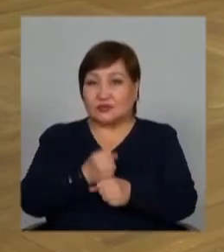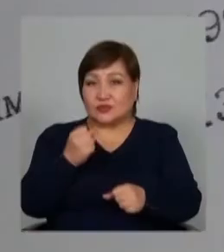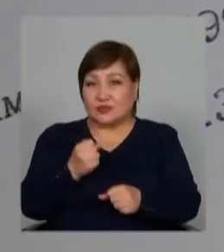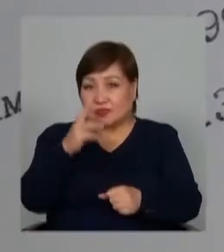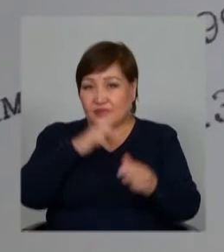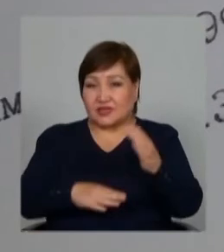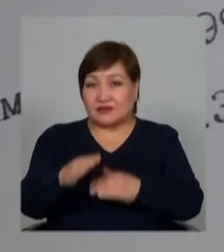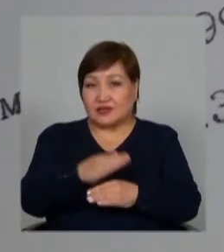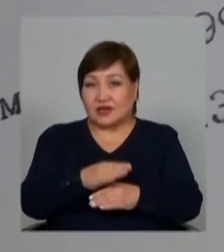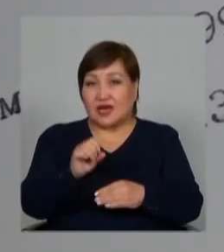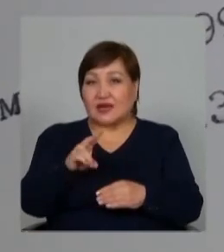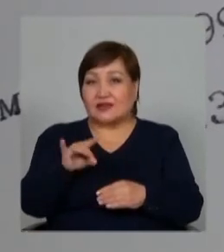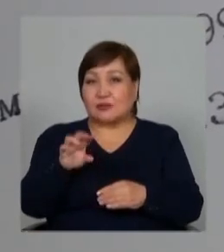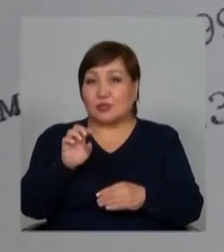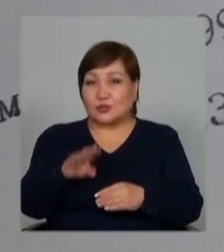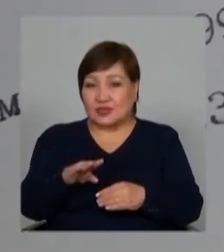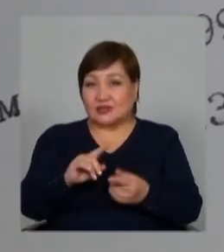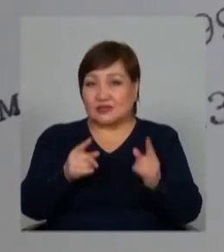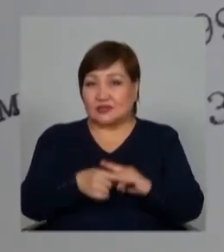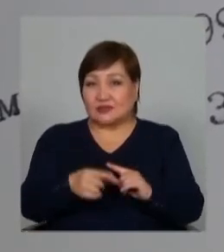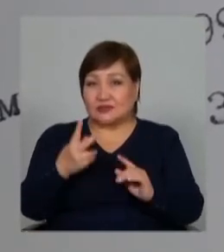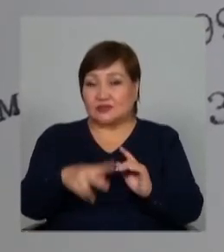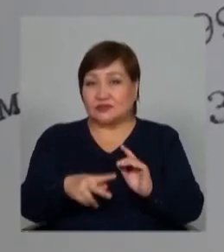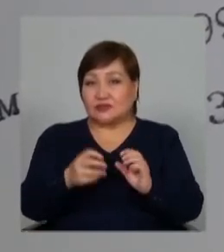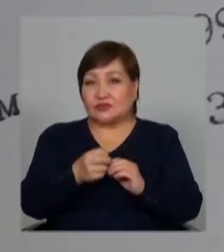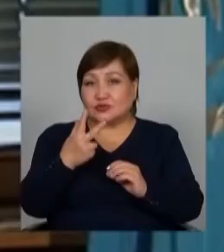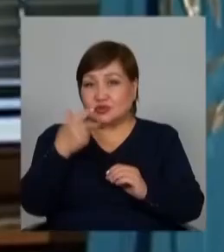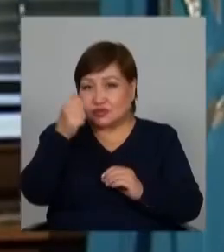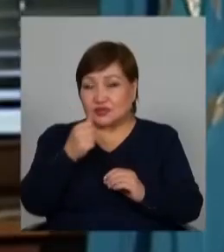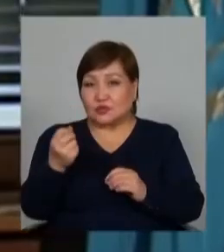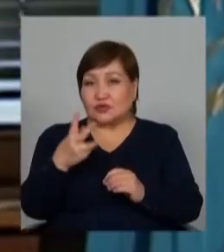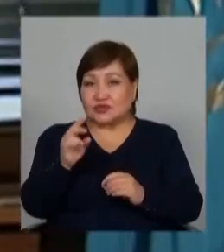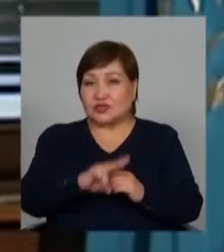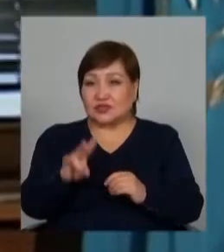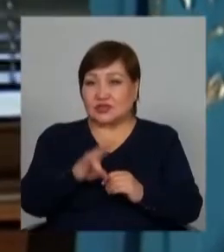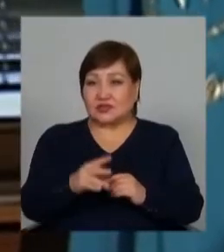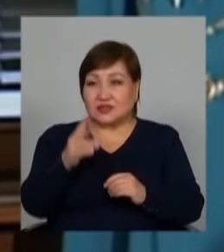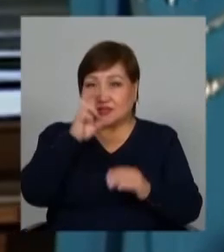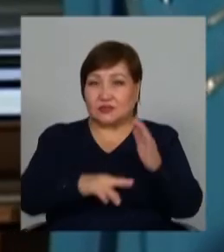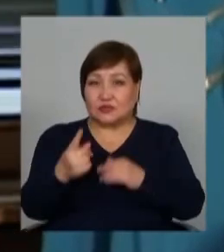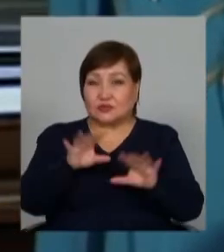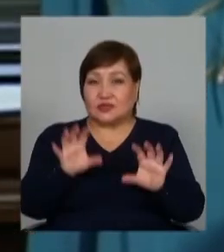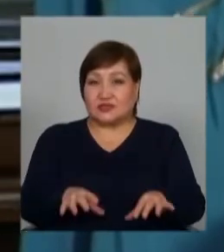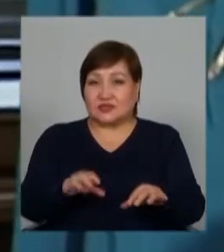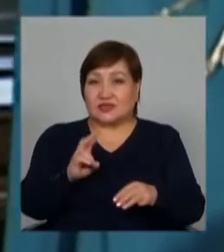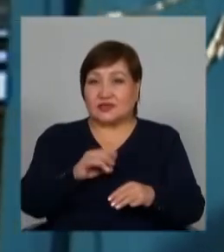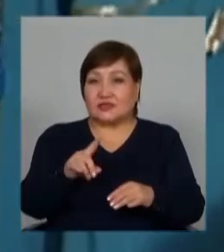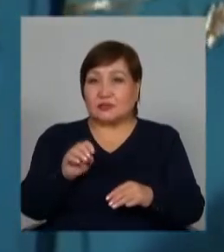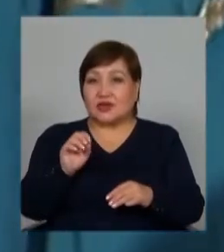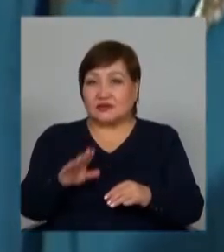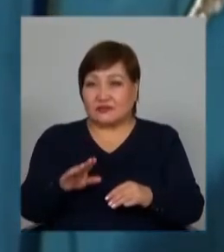айналды. 1993 жылы 12 қарашада еліміздің тұңғыш президенті Нұрсұлтан Әбішұлы Назарбаев